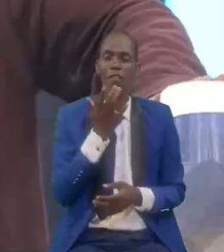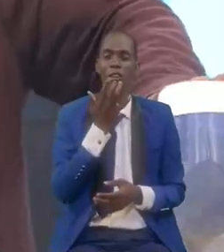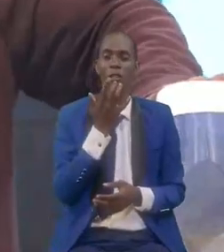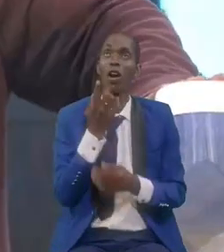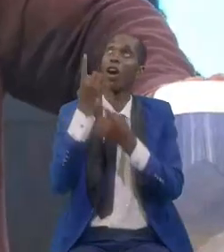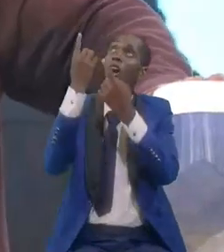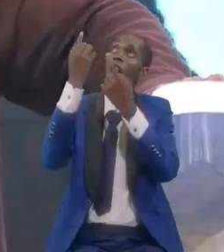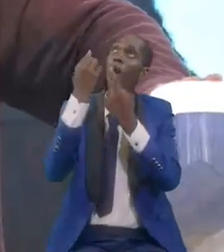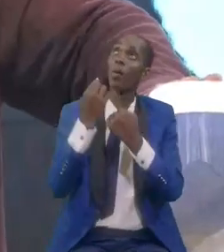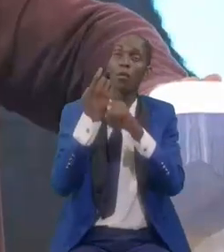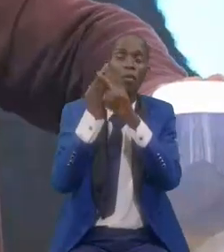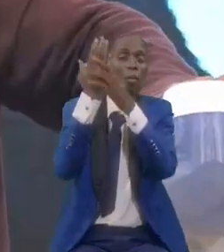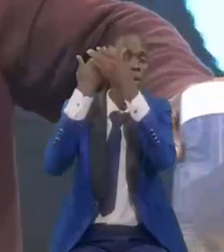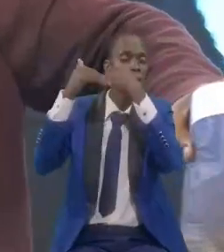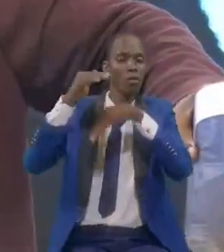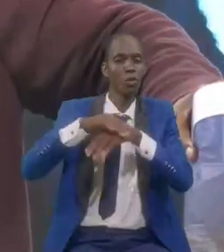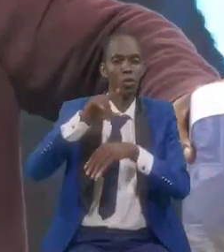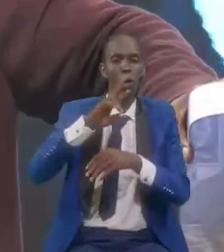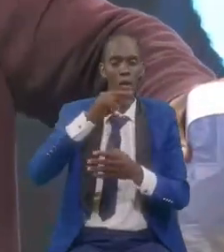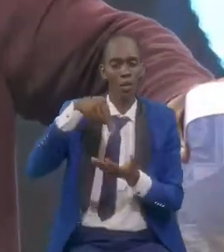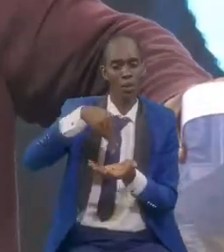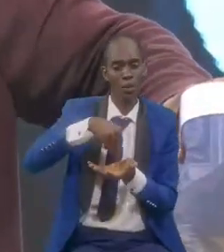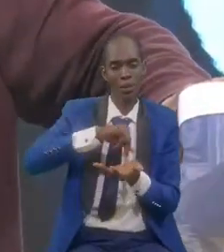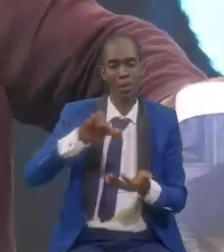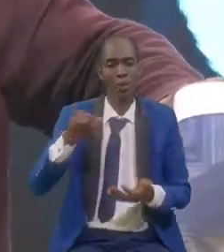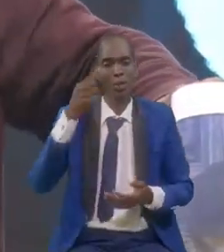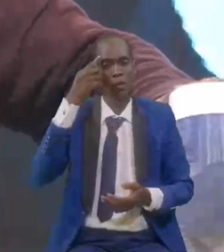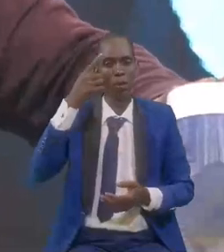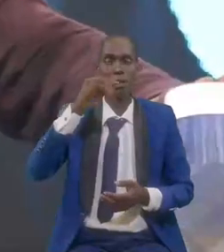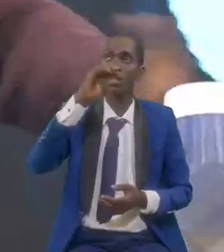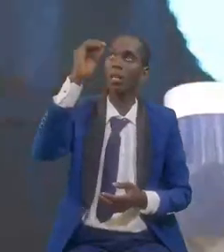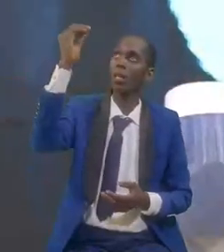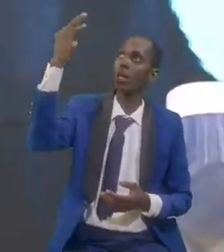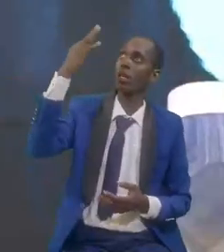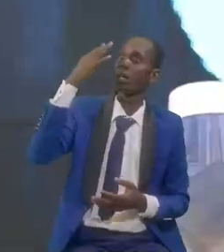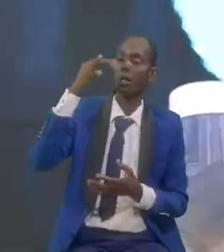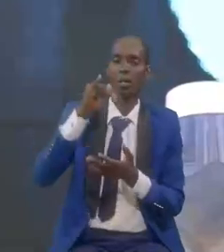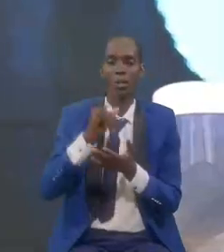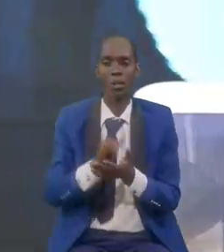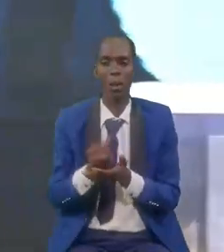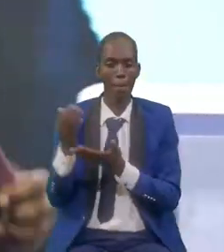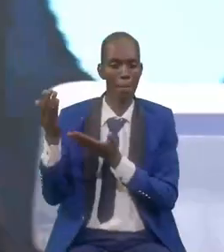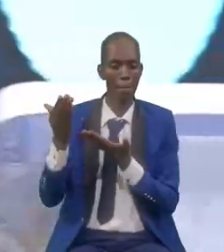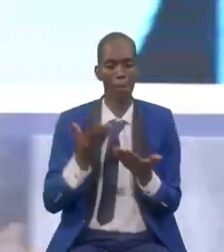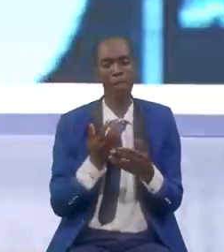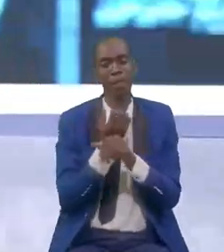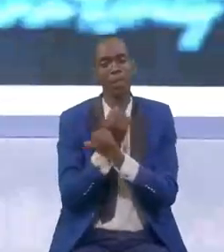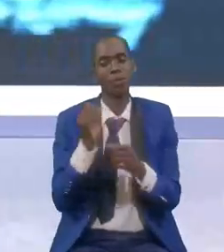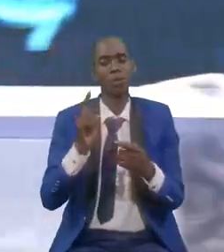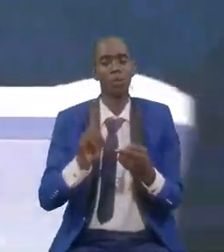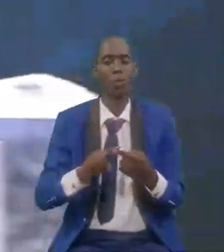du ciel. Tu te lèves pour la grâce qui apporte le salut à tous les